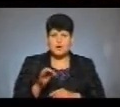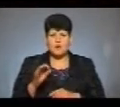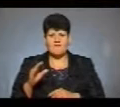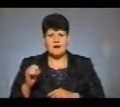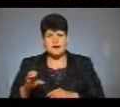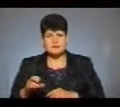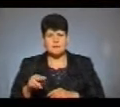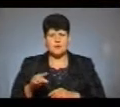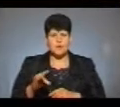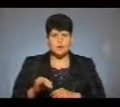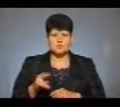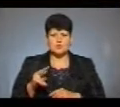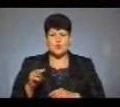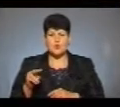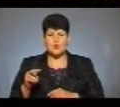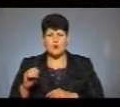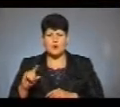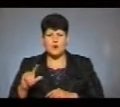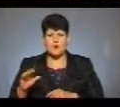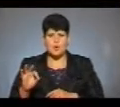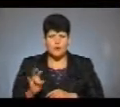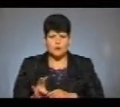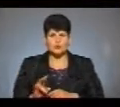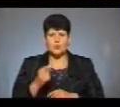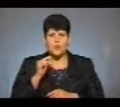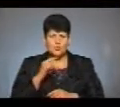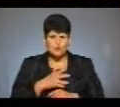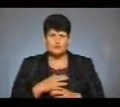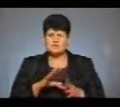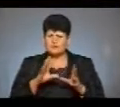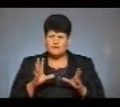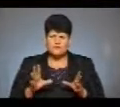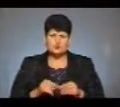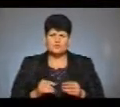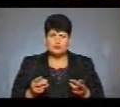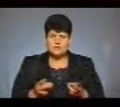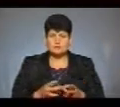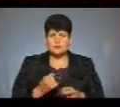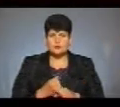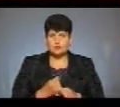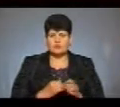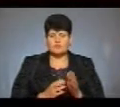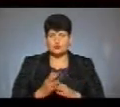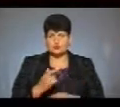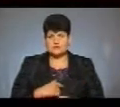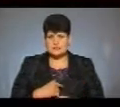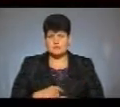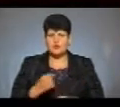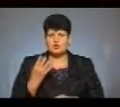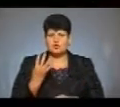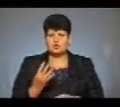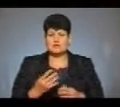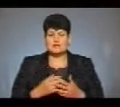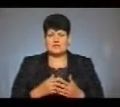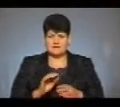просо, льон, всі матеріали, які кукурудзу, які мені потрібні для роботи, я вирощую в себе. 4 солом'яні вироби та